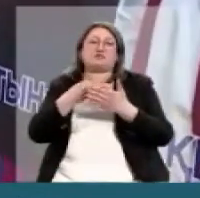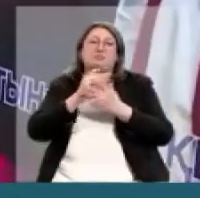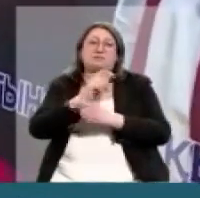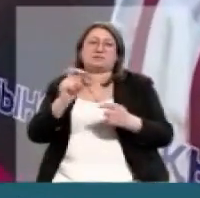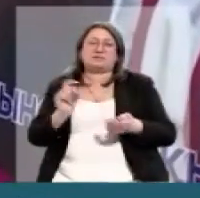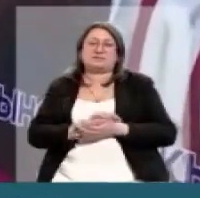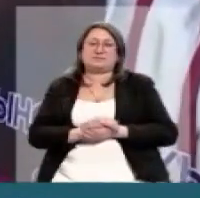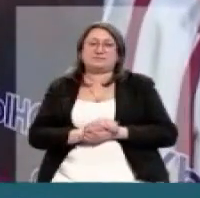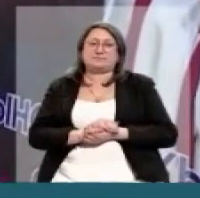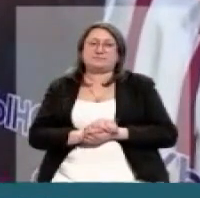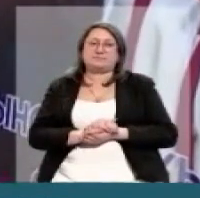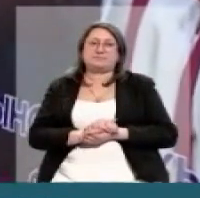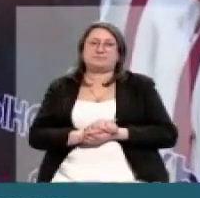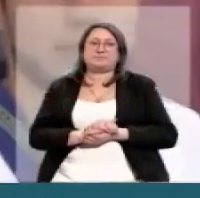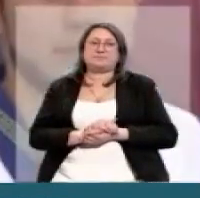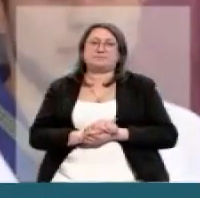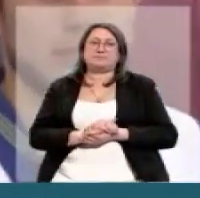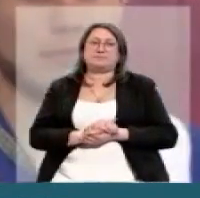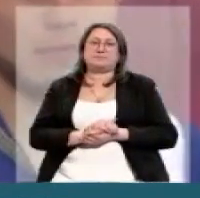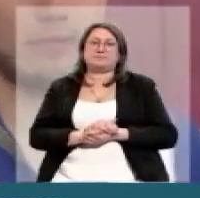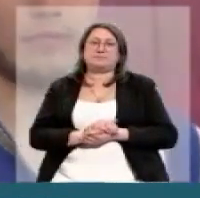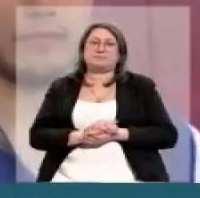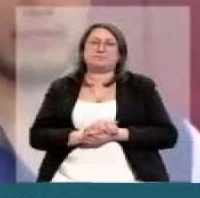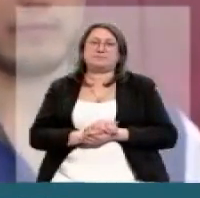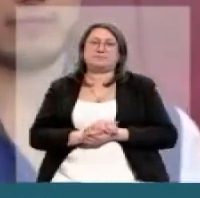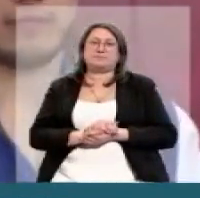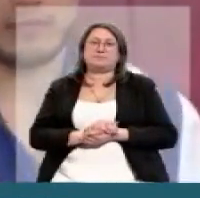қаржылай сыйлықтар табысталды. Әлия Құлтанова, Руслан Жабаев, Қостанай телеарнасы.